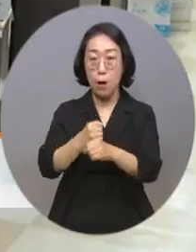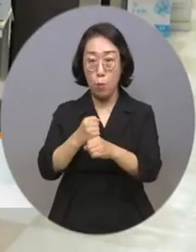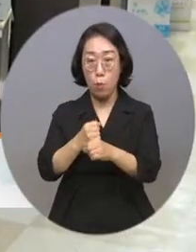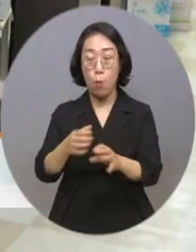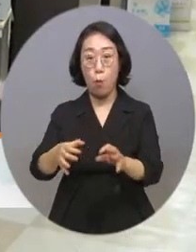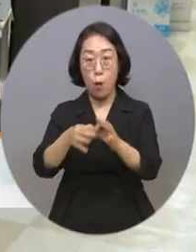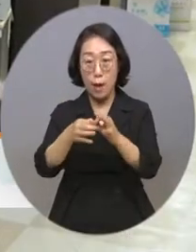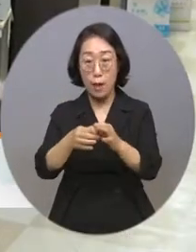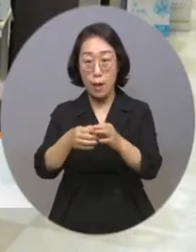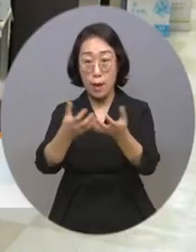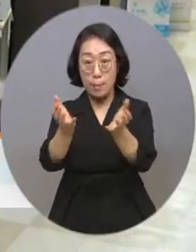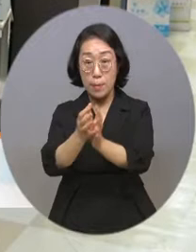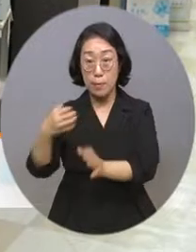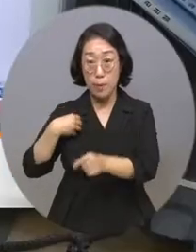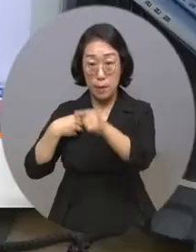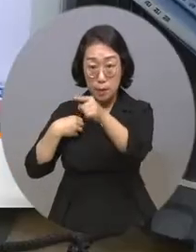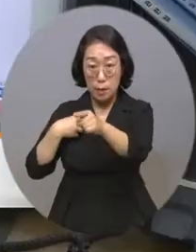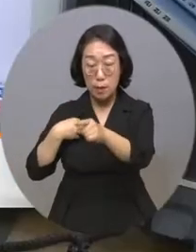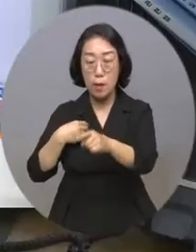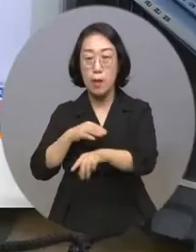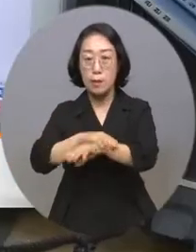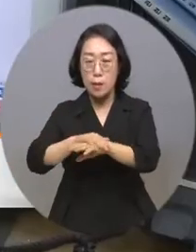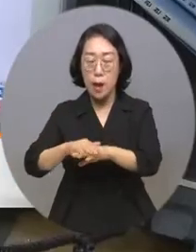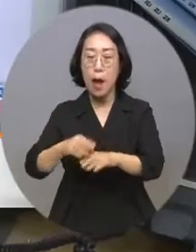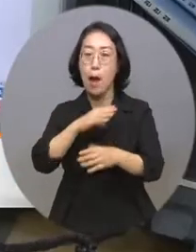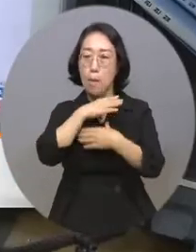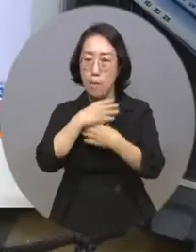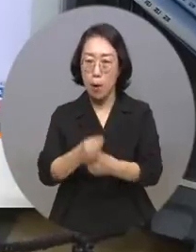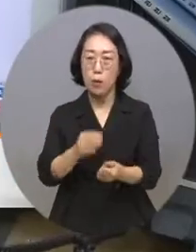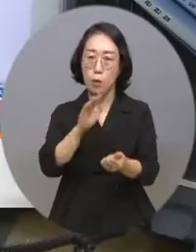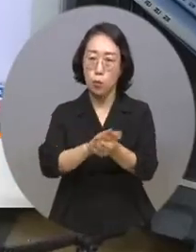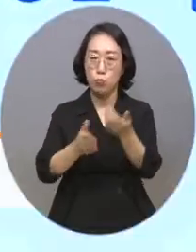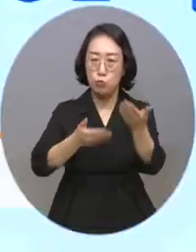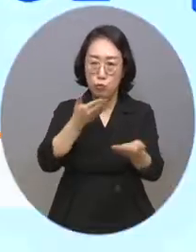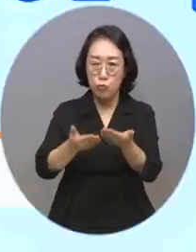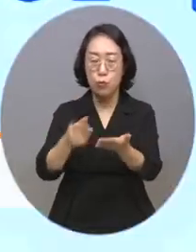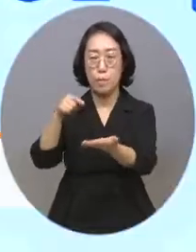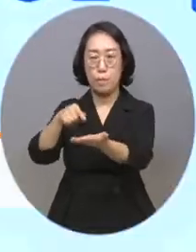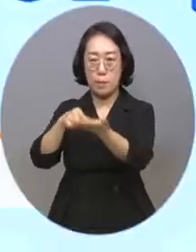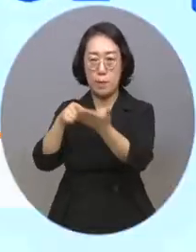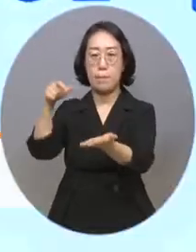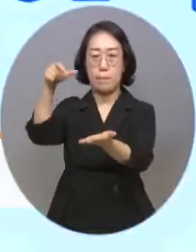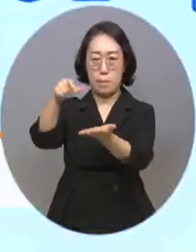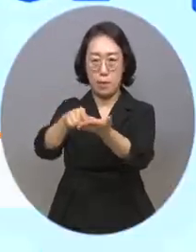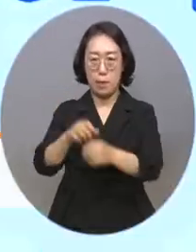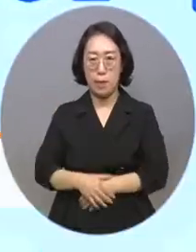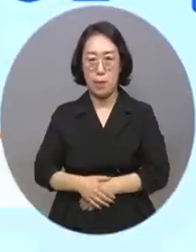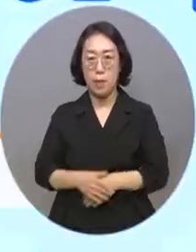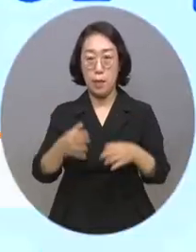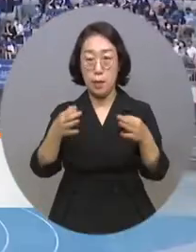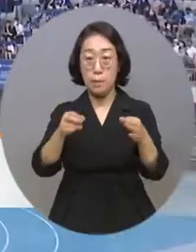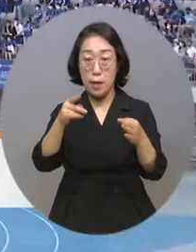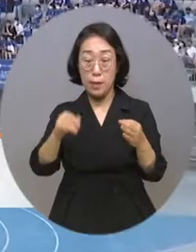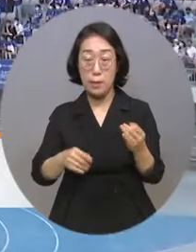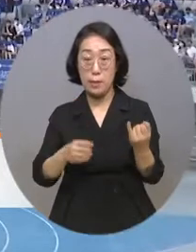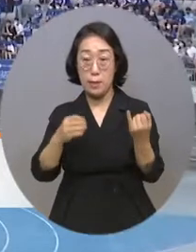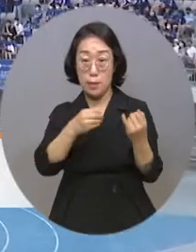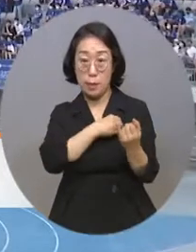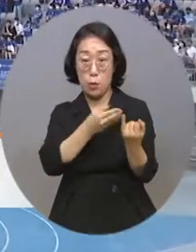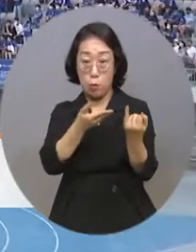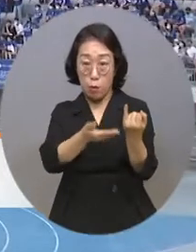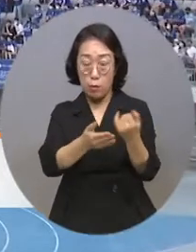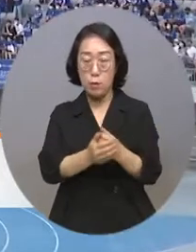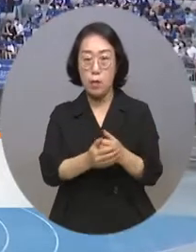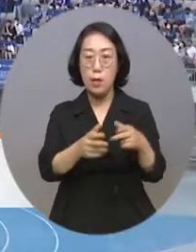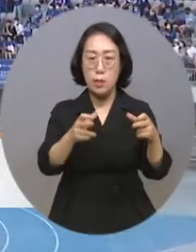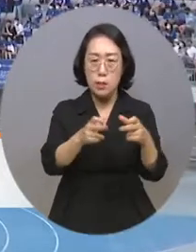관계부처와 스포츠 사업자가 정당한 편의를 제공할 수 있도록 했습니다. 이번 개정안에 대해 김예지 의원은 장애인이